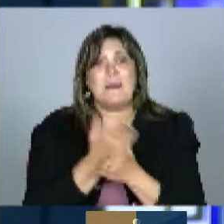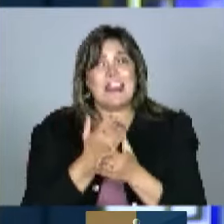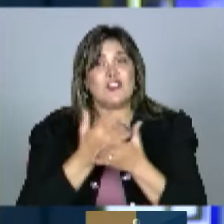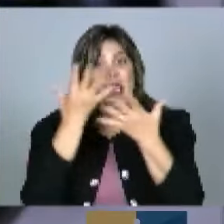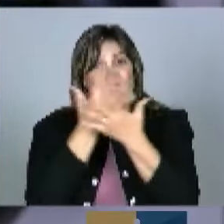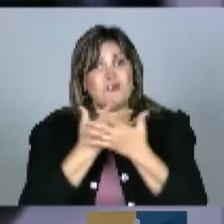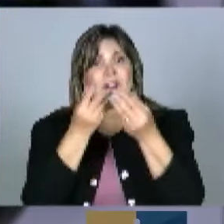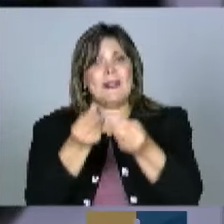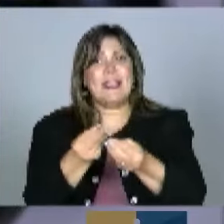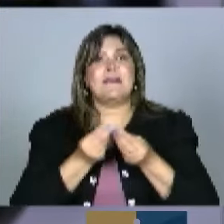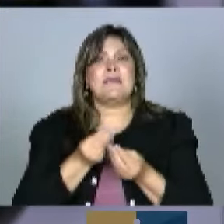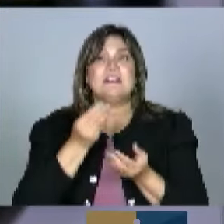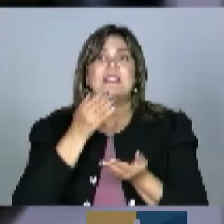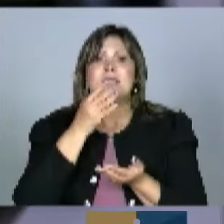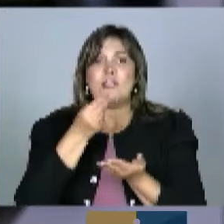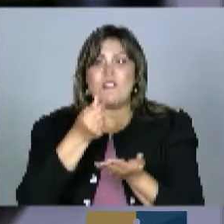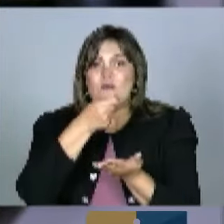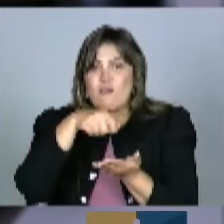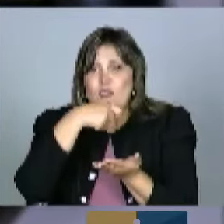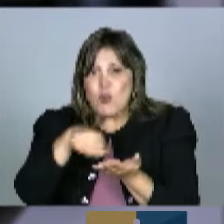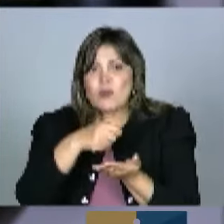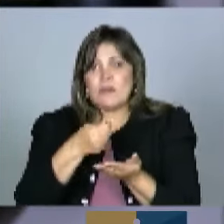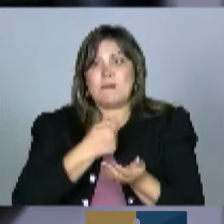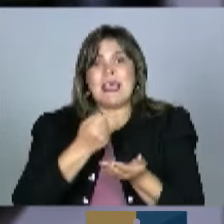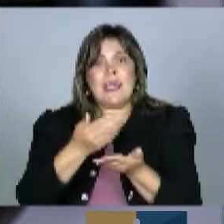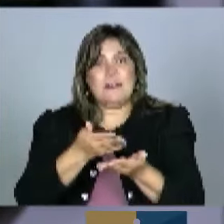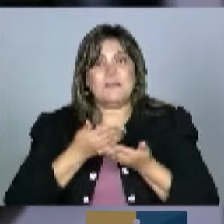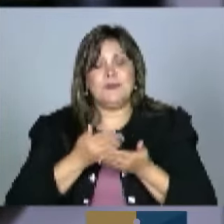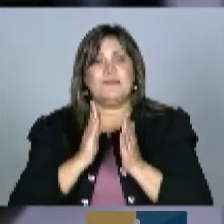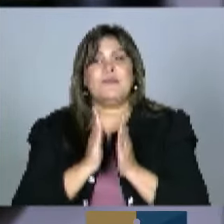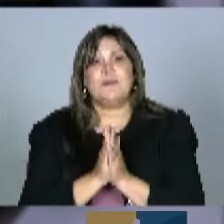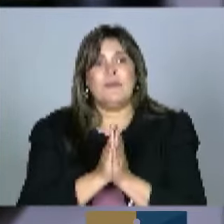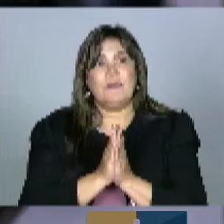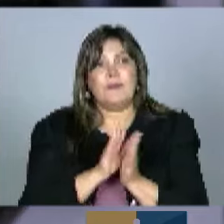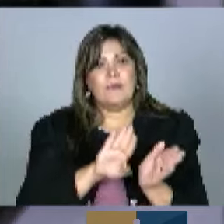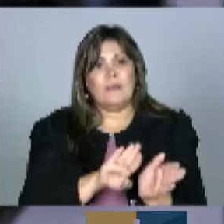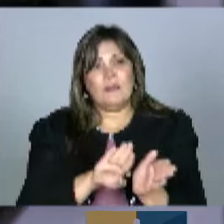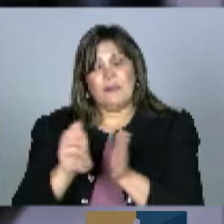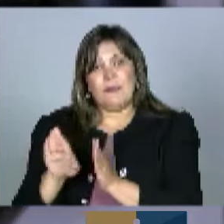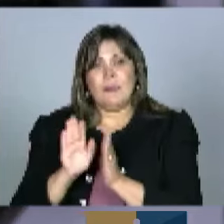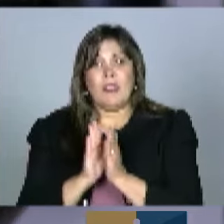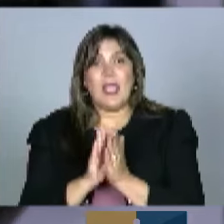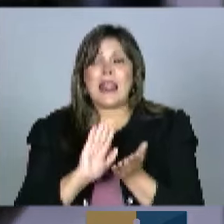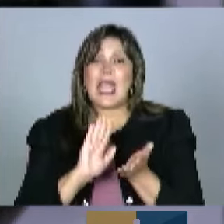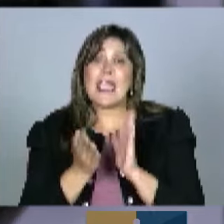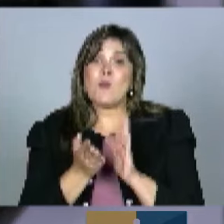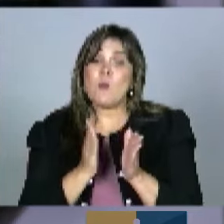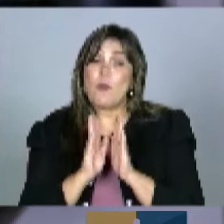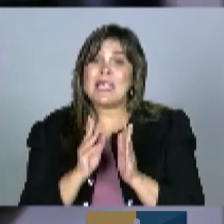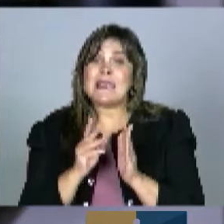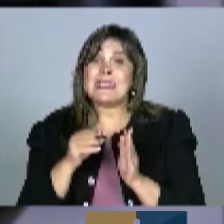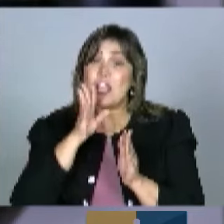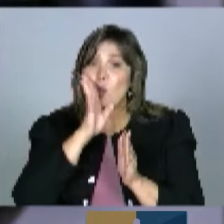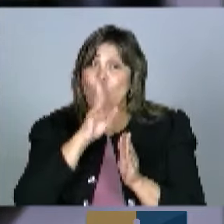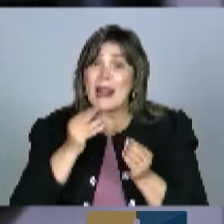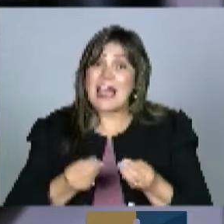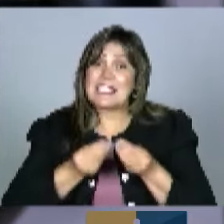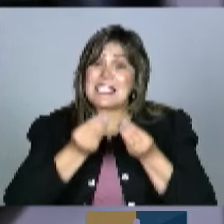تسلم يا استاذ نادر الصيغه التنفيذيه زي ما قال سياده المستشار لكن زياده اطمئنان ممكن تسليمها عن طريق